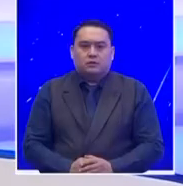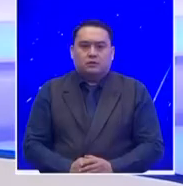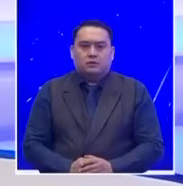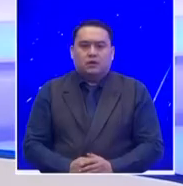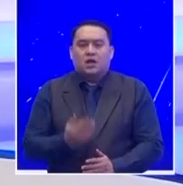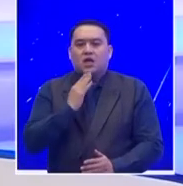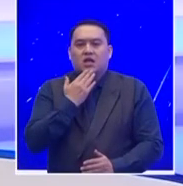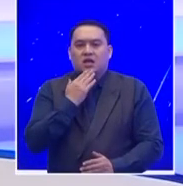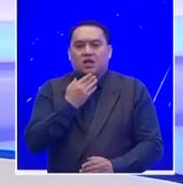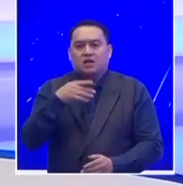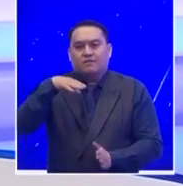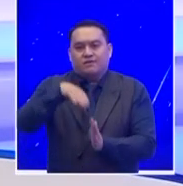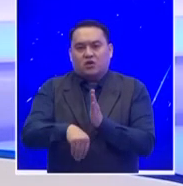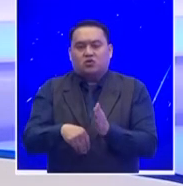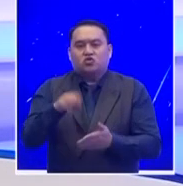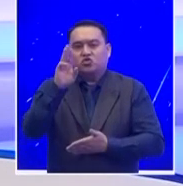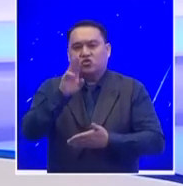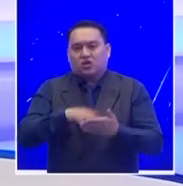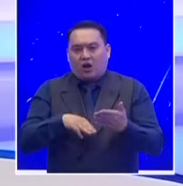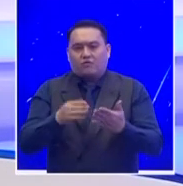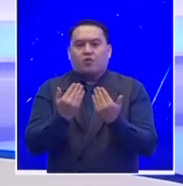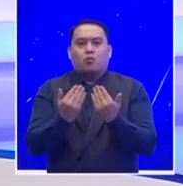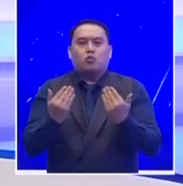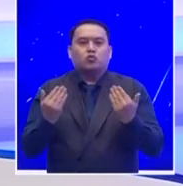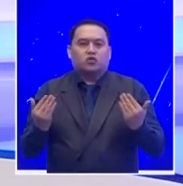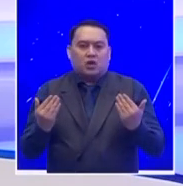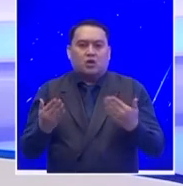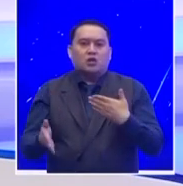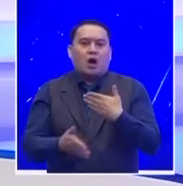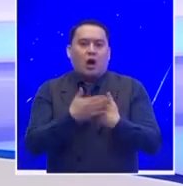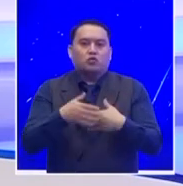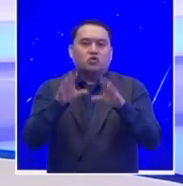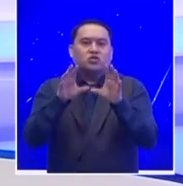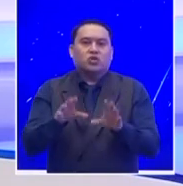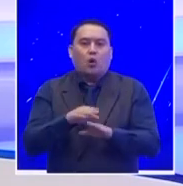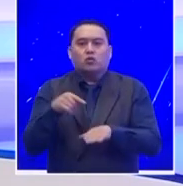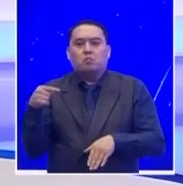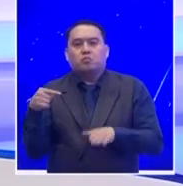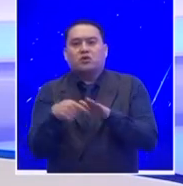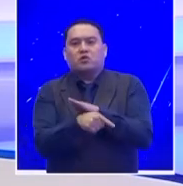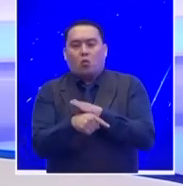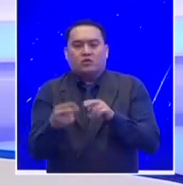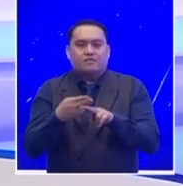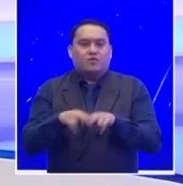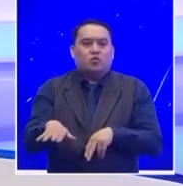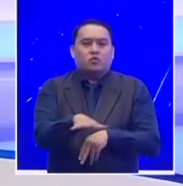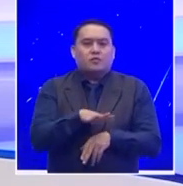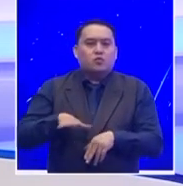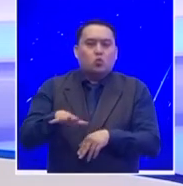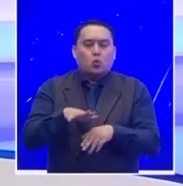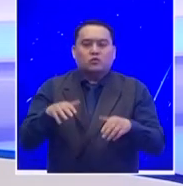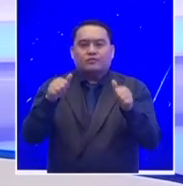В Египте ввели штрафы за неприличное поведение в музеях. Наказывать будут за незаконное проникновение на территорию памятников культуры